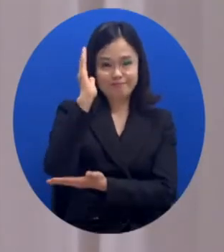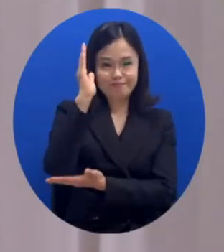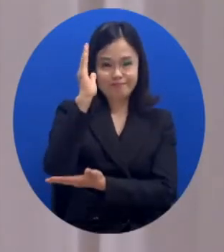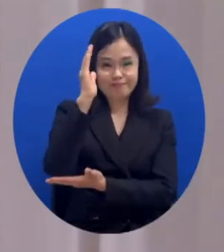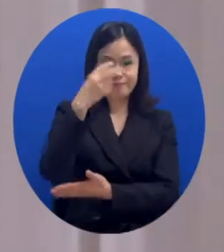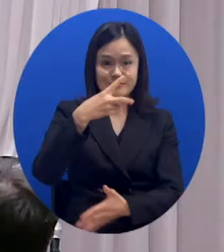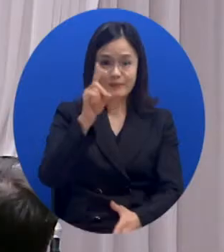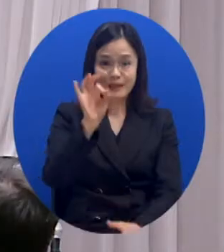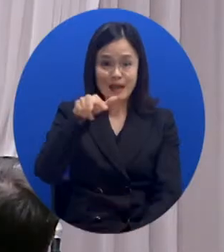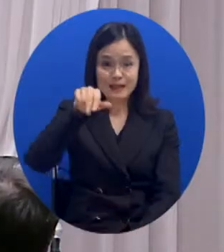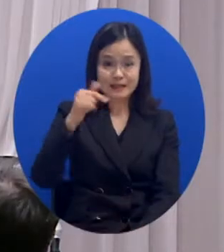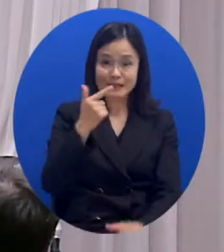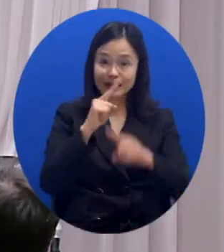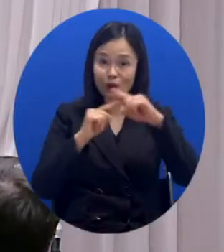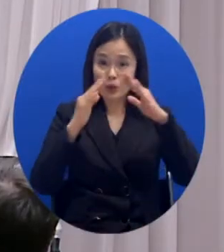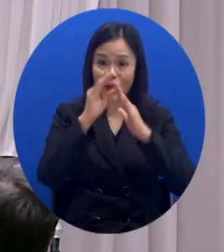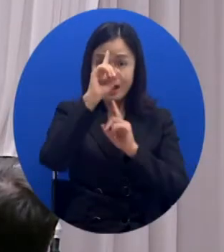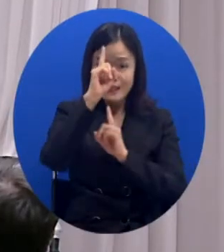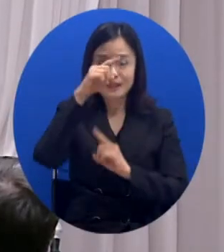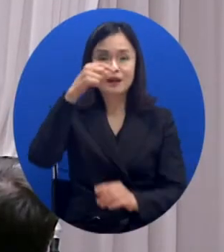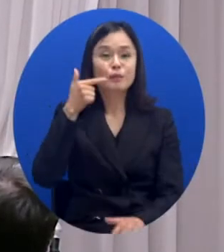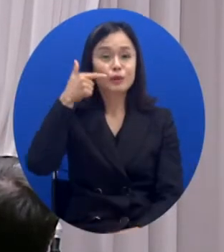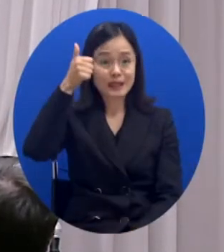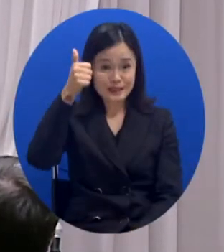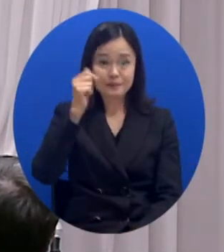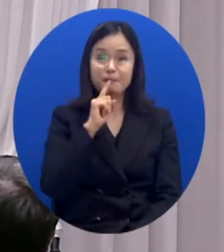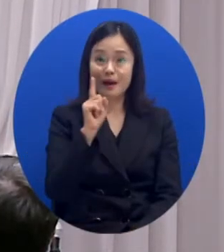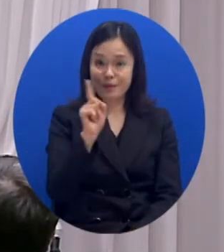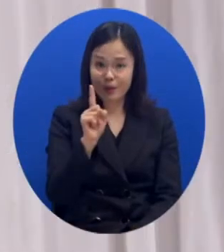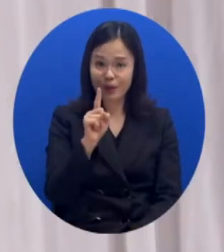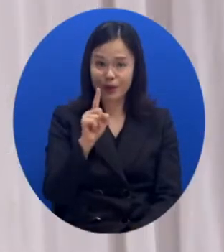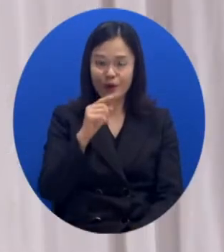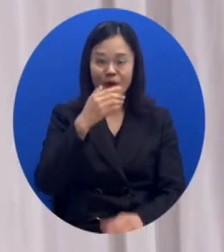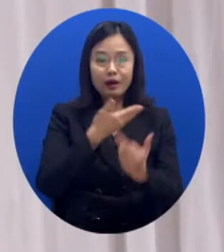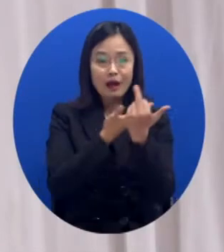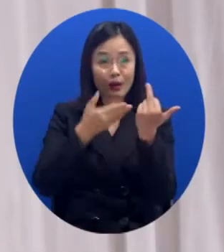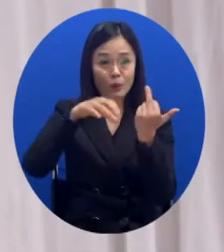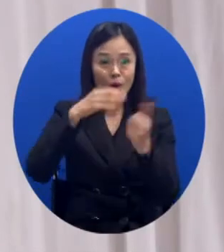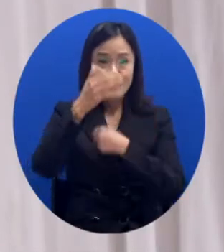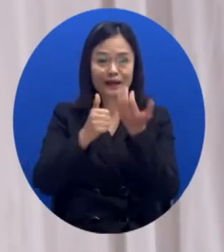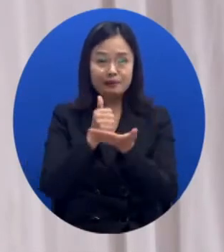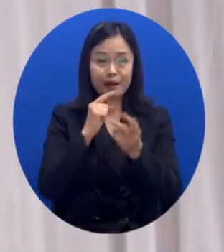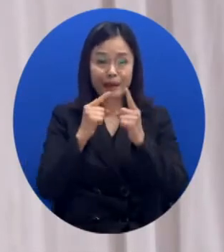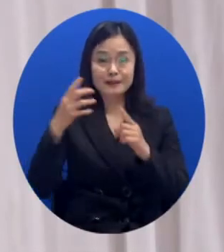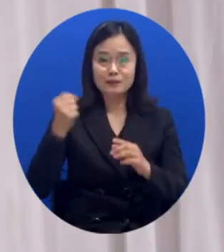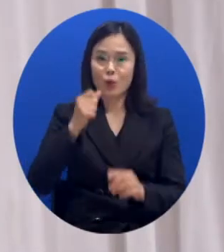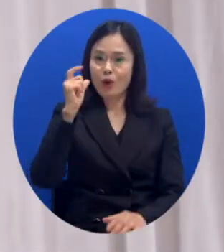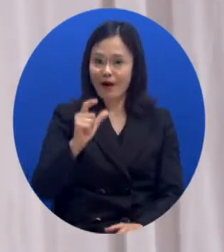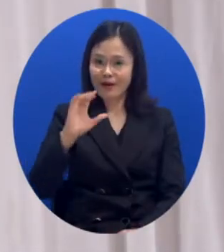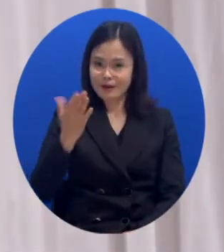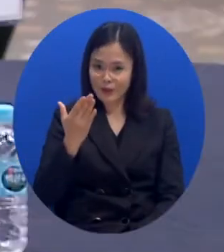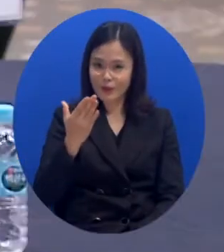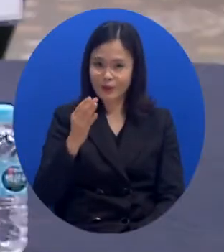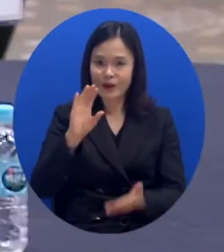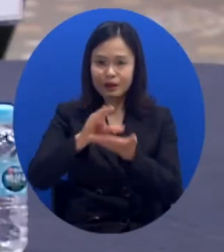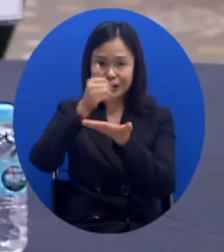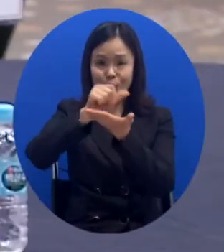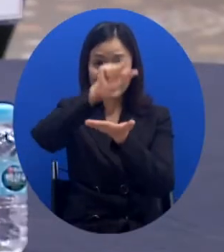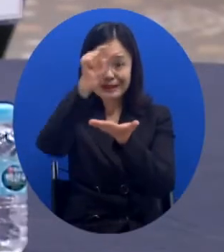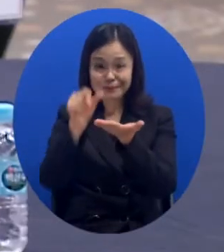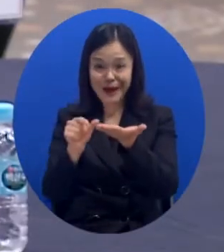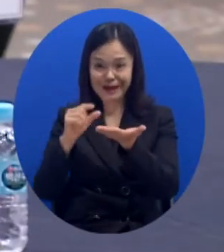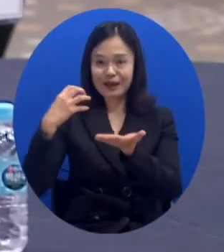동일 교회 이수은 목사는 강원도가 하나님의 말씀으로 강 해 줘 그리스도의 지팡이로 새롭게 세워지길